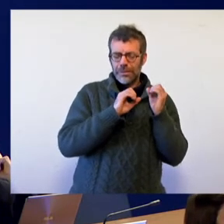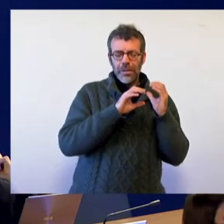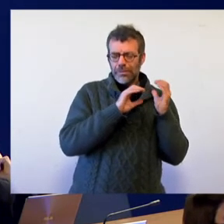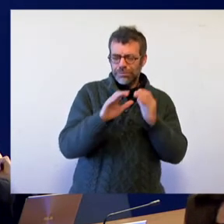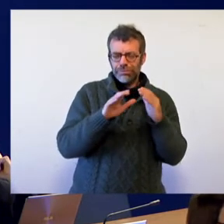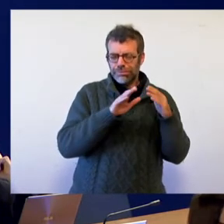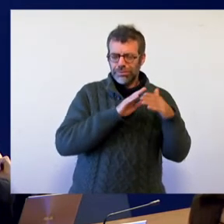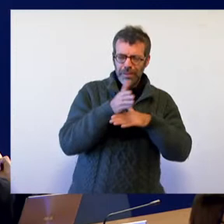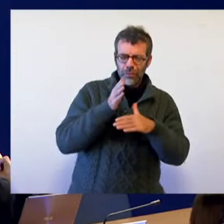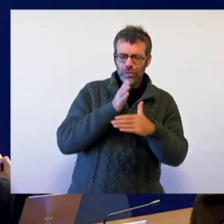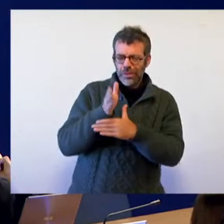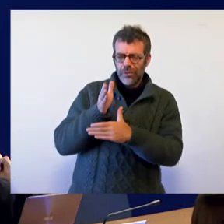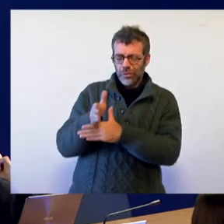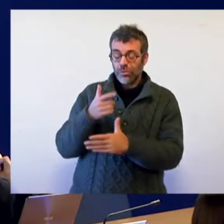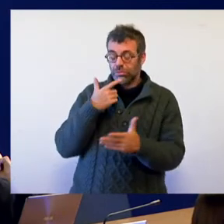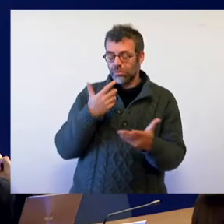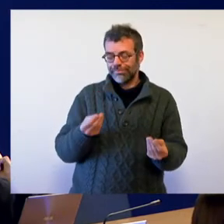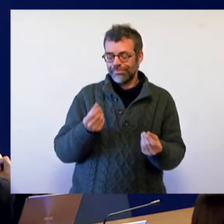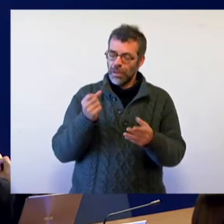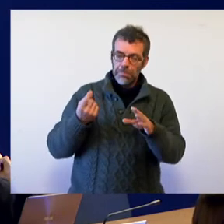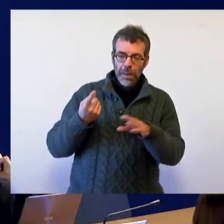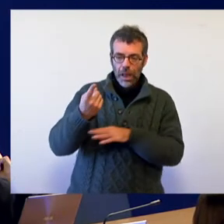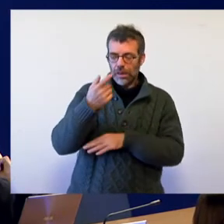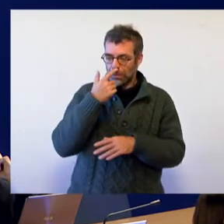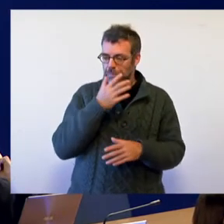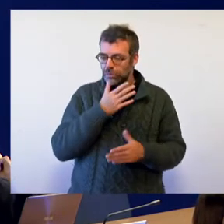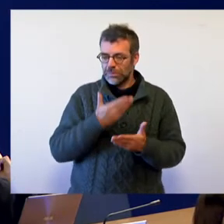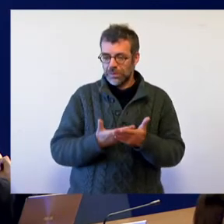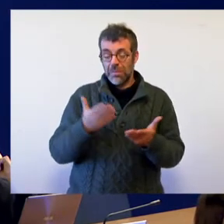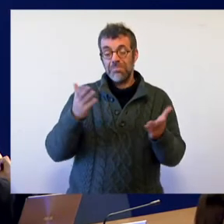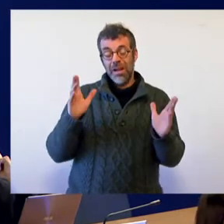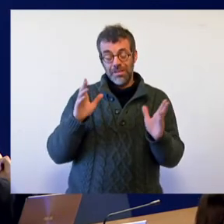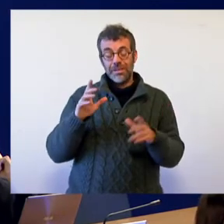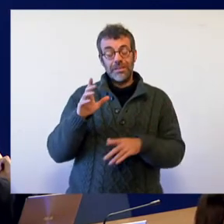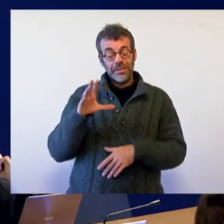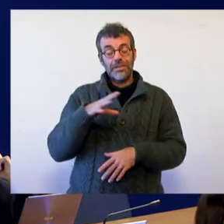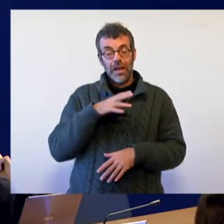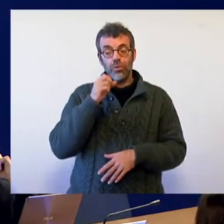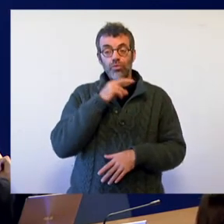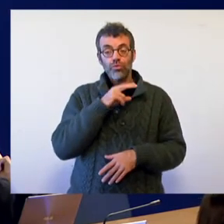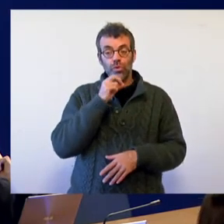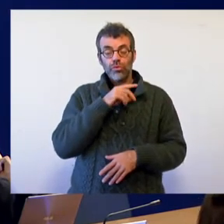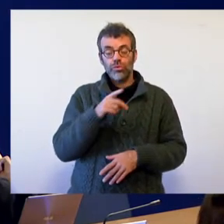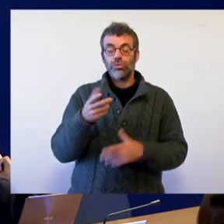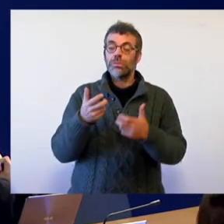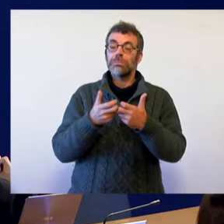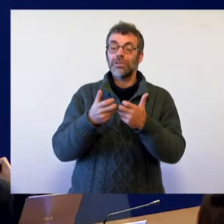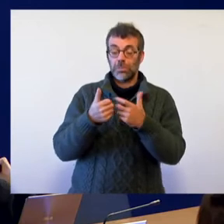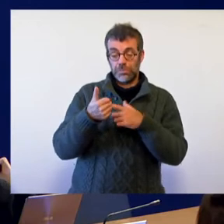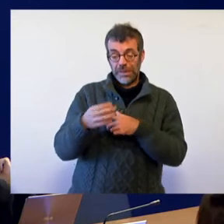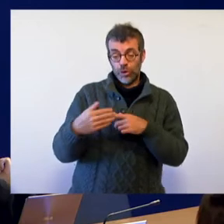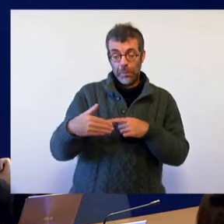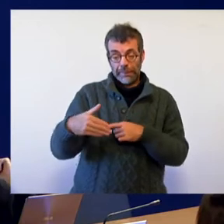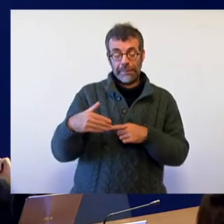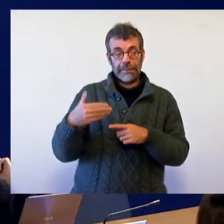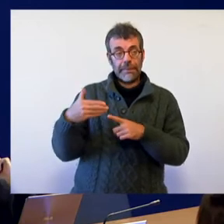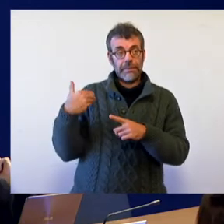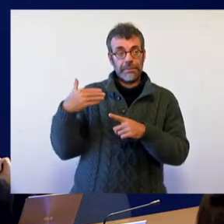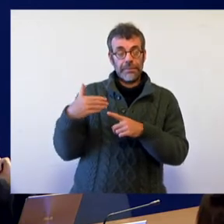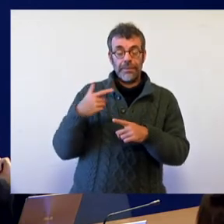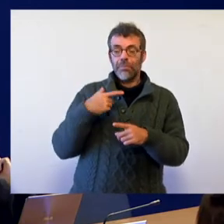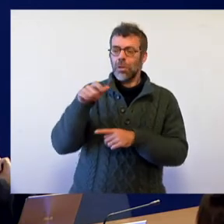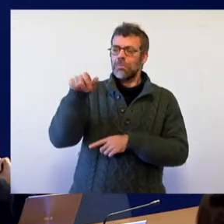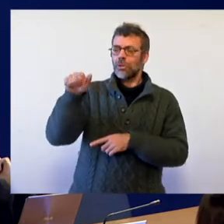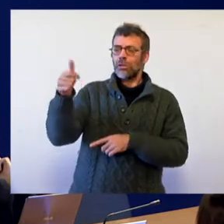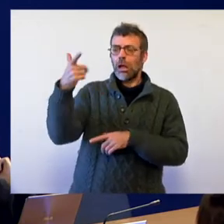travaillez dessus. Par contre, la situation presse. Cette semaine, il y a un grossiste qui a pignon sur rue